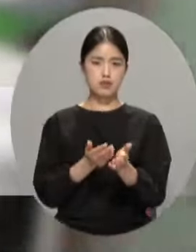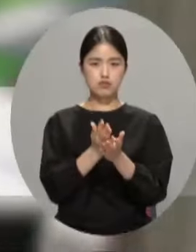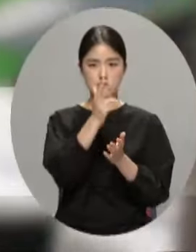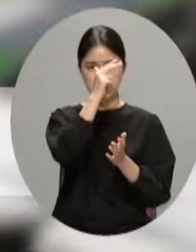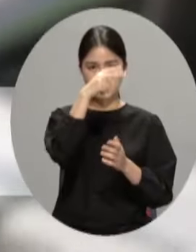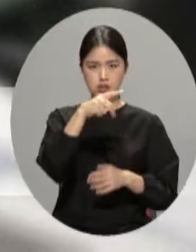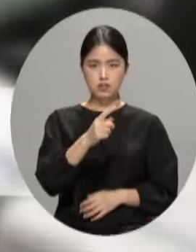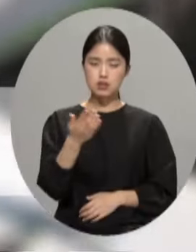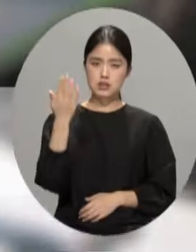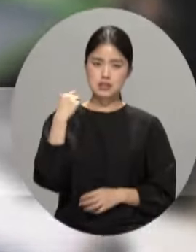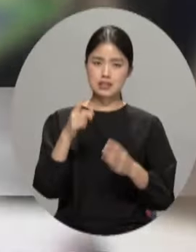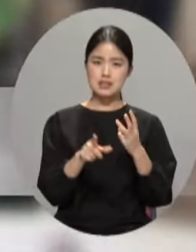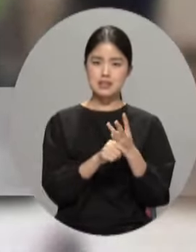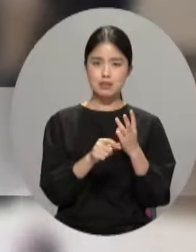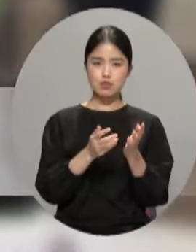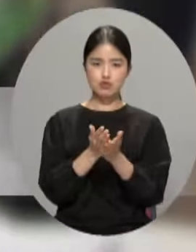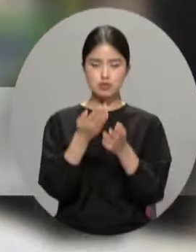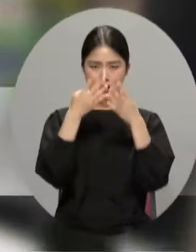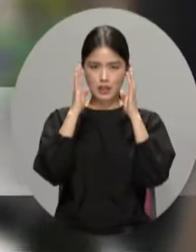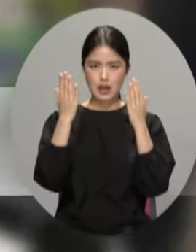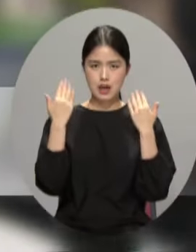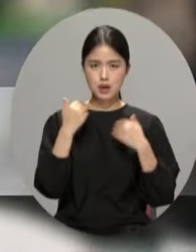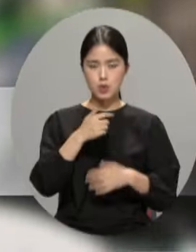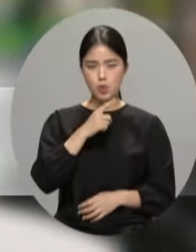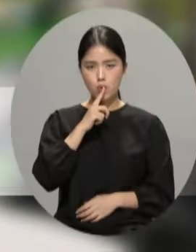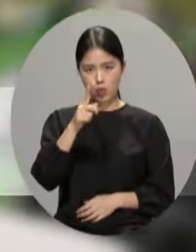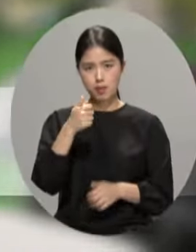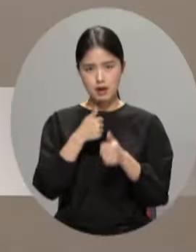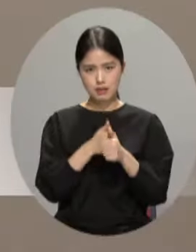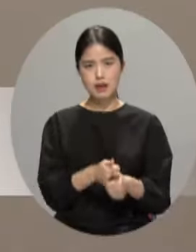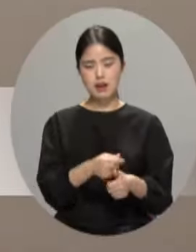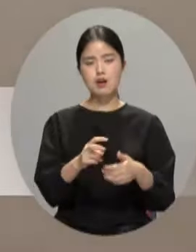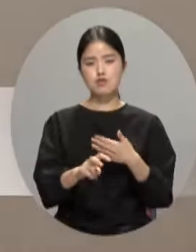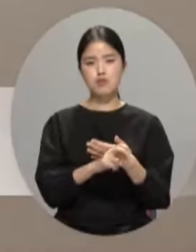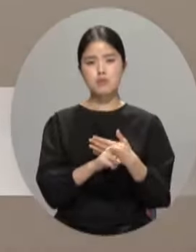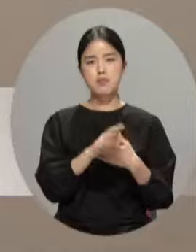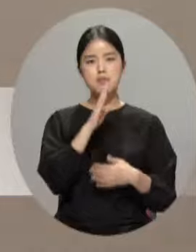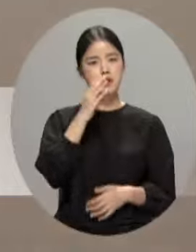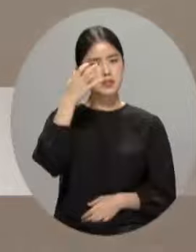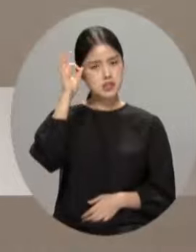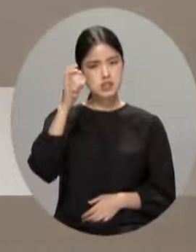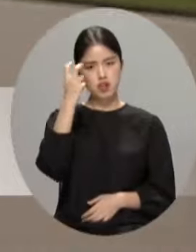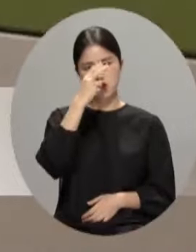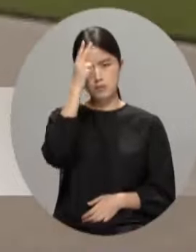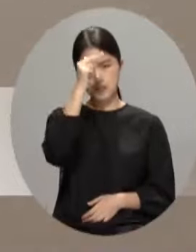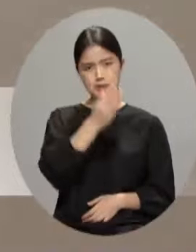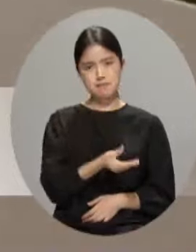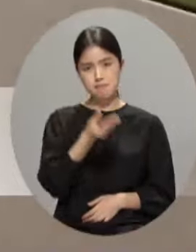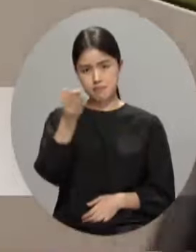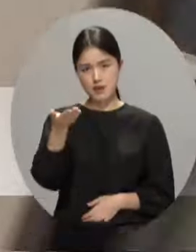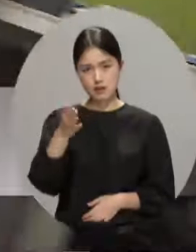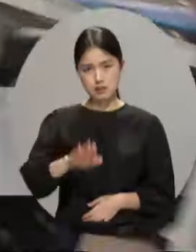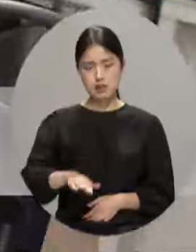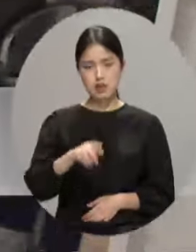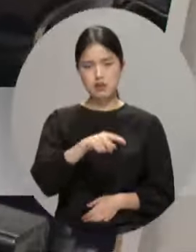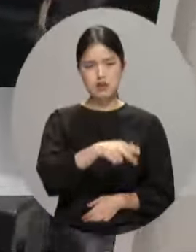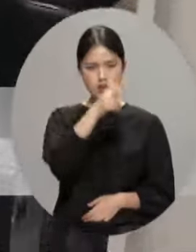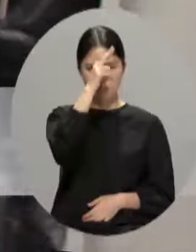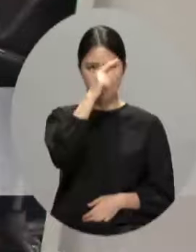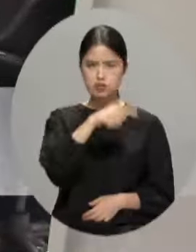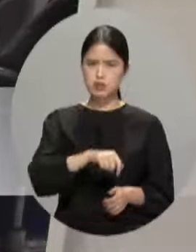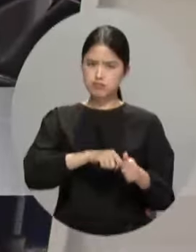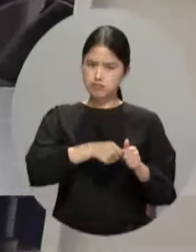지난 3월 군산대의 고발에 따라 위법하다는 의견으로 사건을 검찰에 송치했는데 경찰의 무리한 행보는